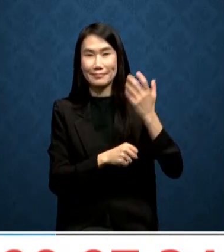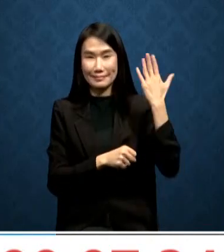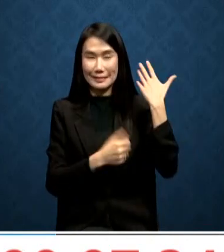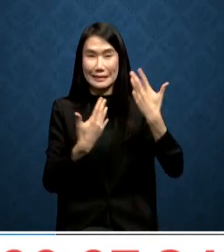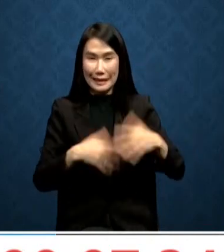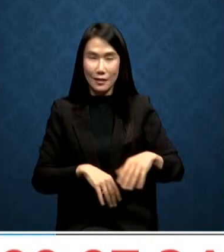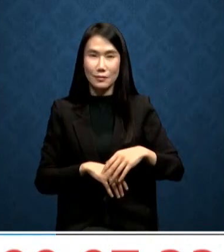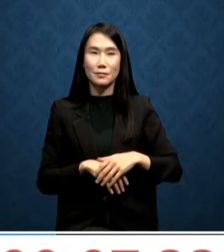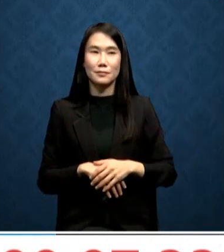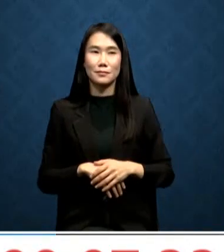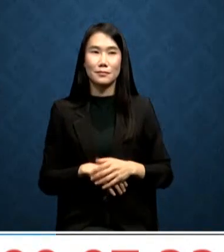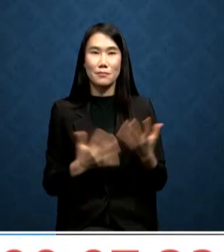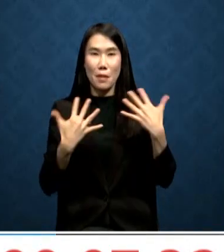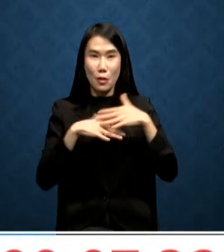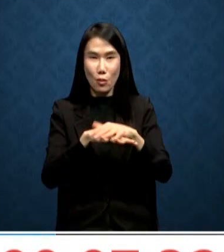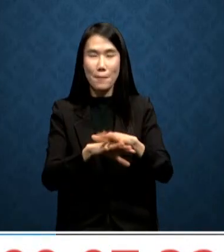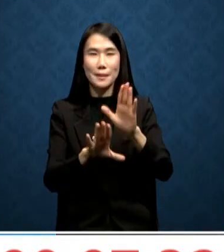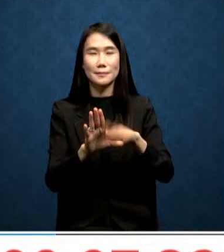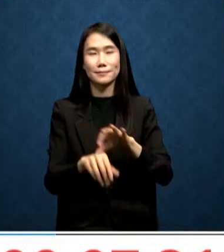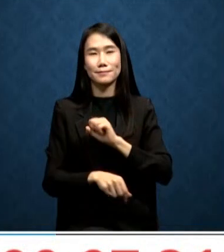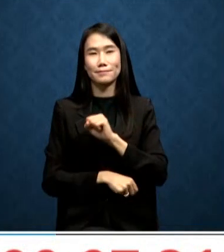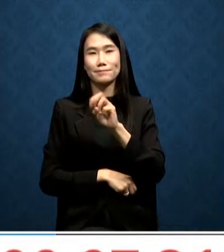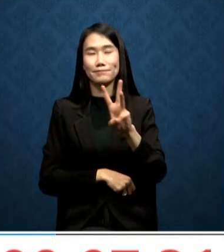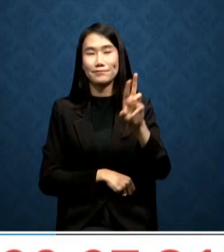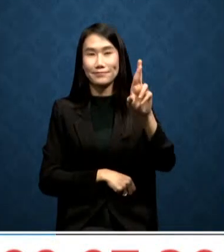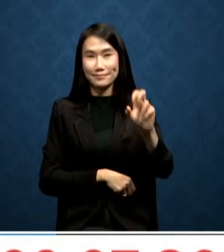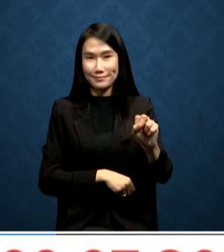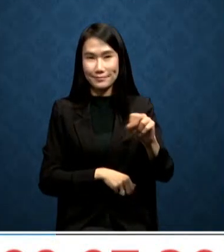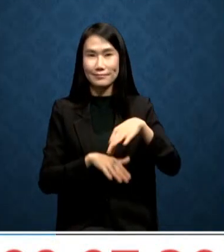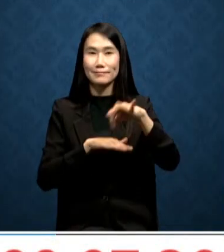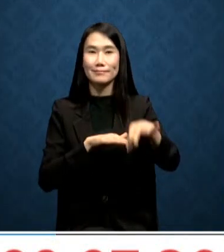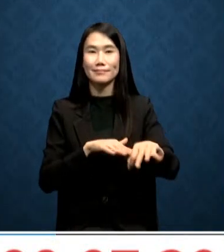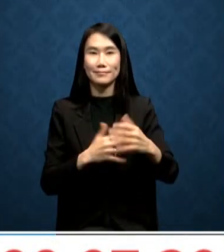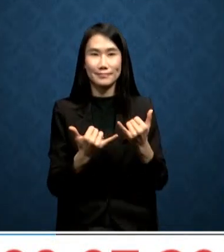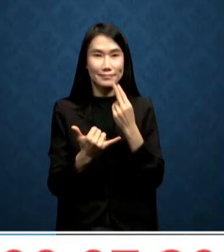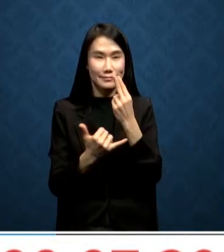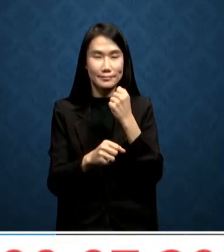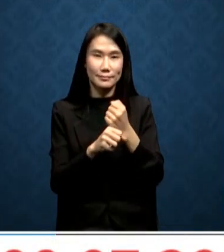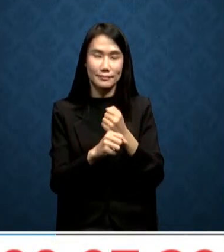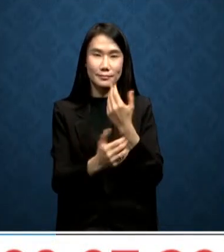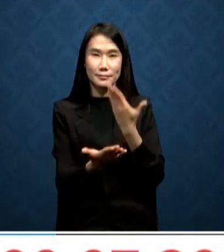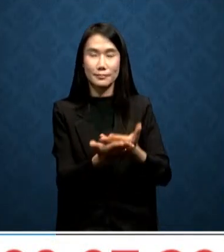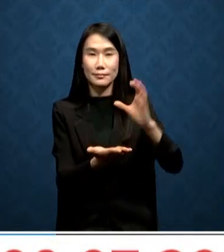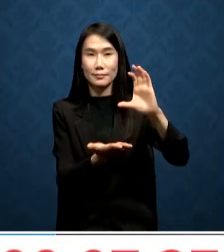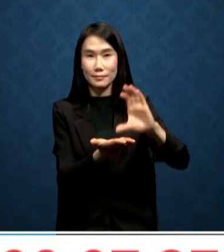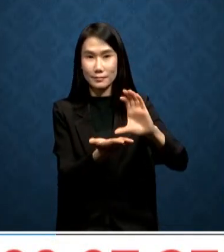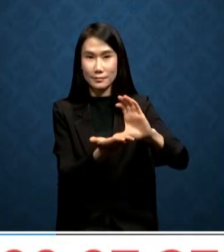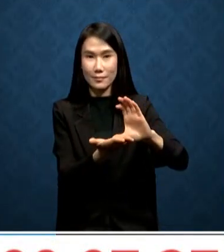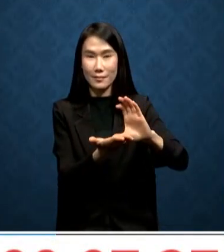ะเข้ามาสภาอันทรงเกียรติแห่งนี้นะครับการจัดทำงบประมาณ